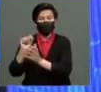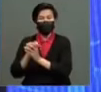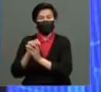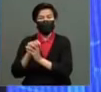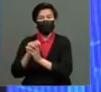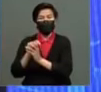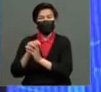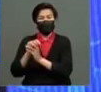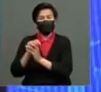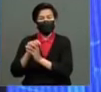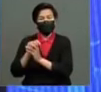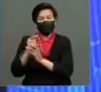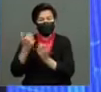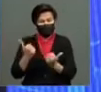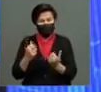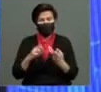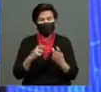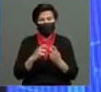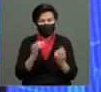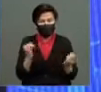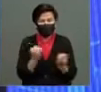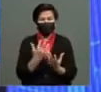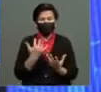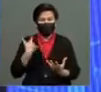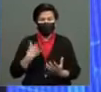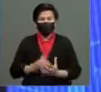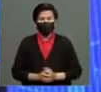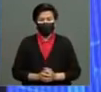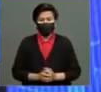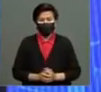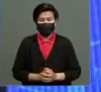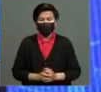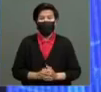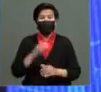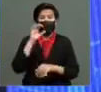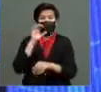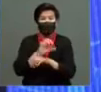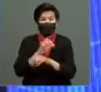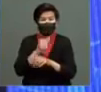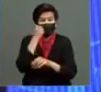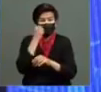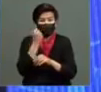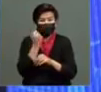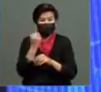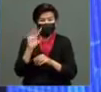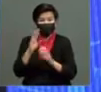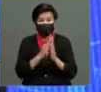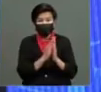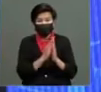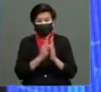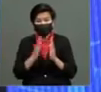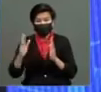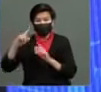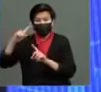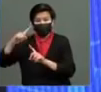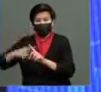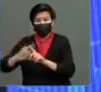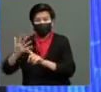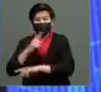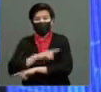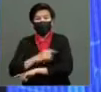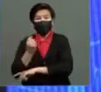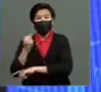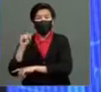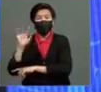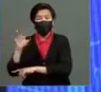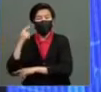บค่อนข้างมากคำถามก็คือถ้าเกิดครบการบังคับใช้มาตรการ14วันในวันที่14พฤษภาคมนี้มีความ